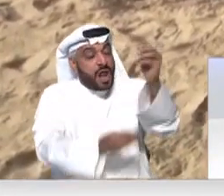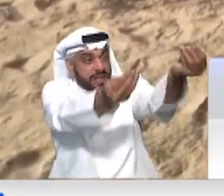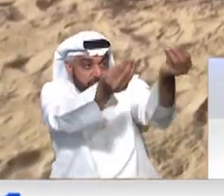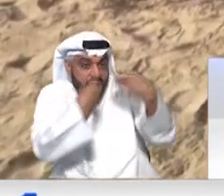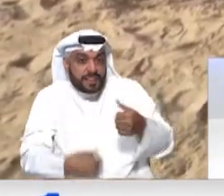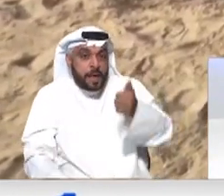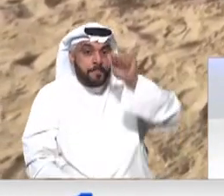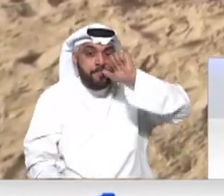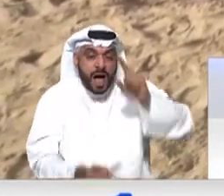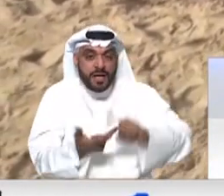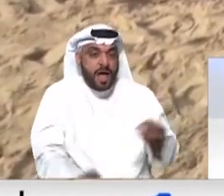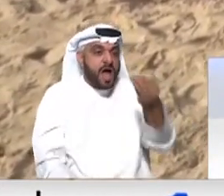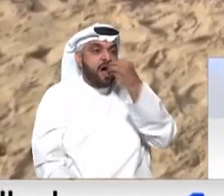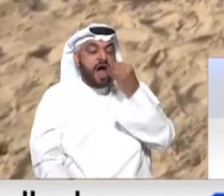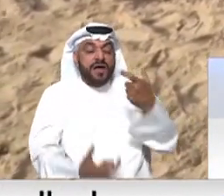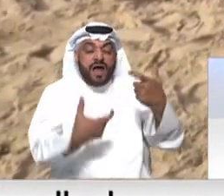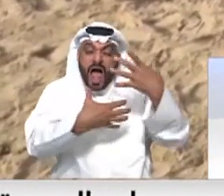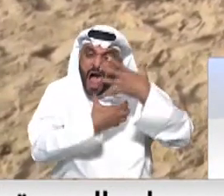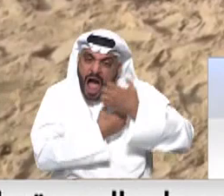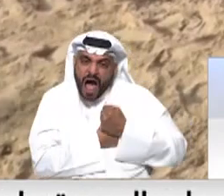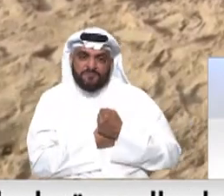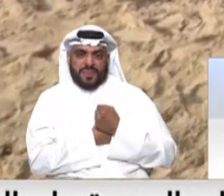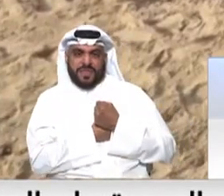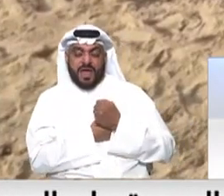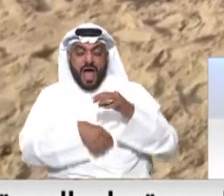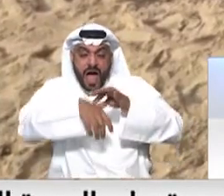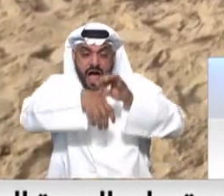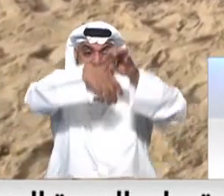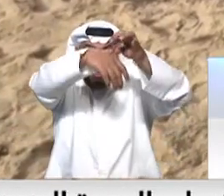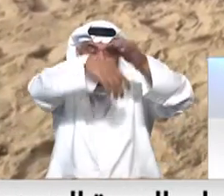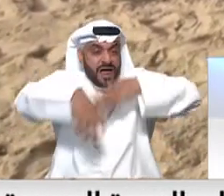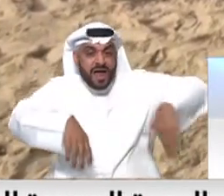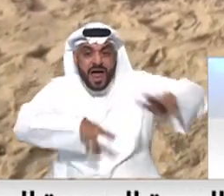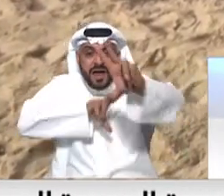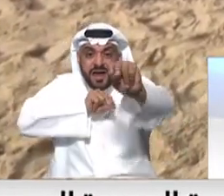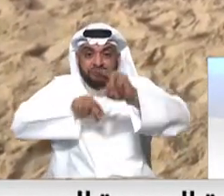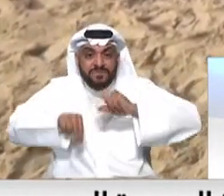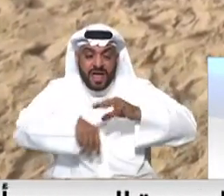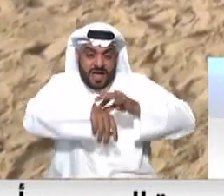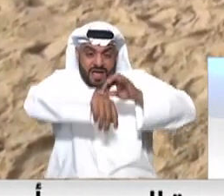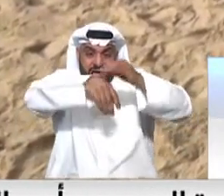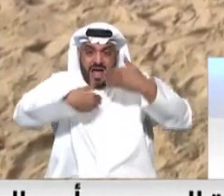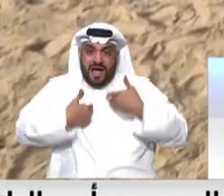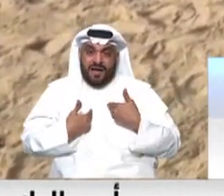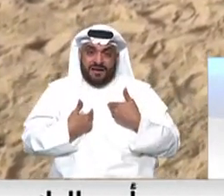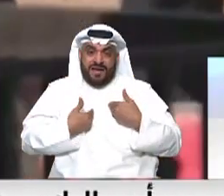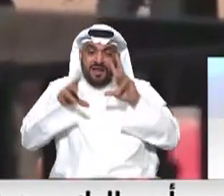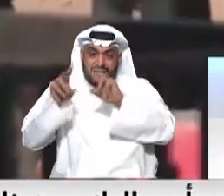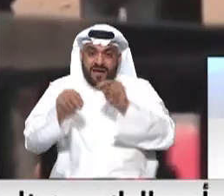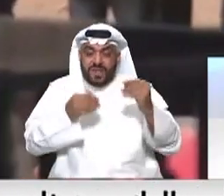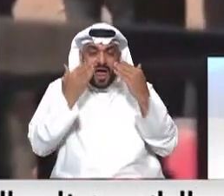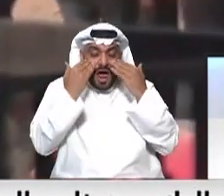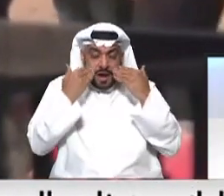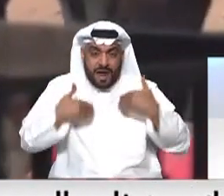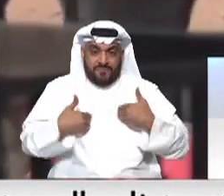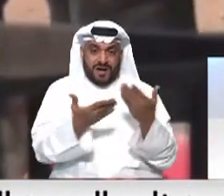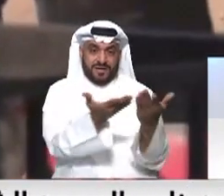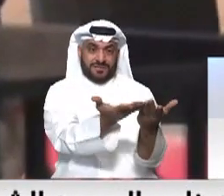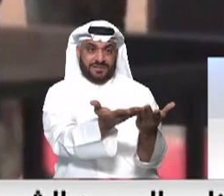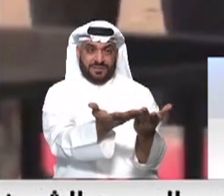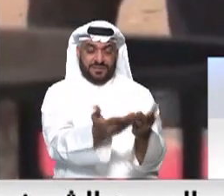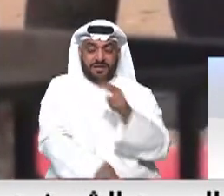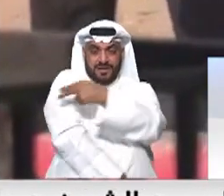الاكل توفير الامن نا احنا بشر زينا زيهم زي اطفالهم احنا اطفالنا بدنا تعيش الصليب